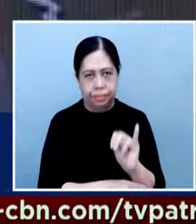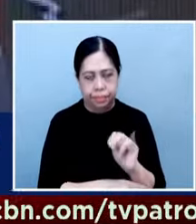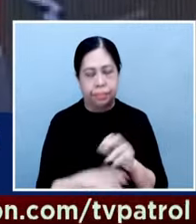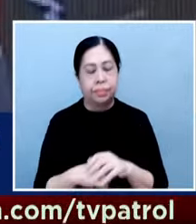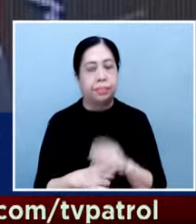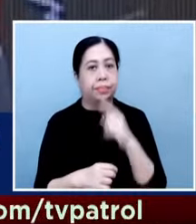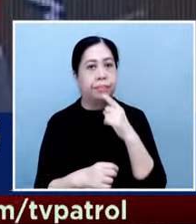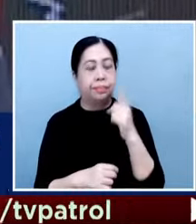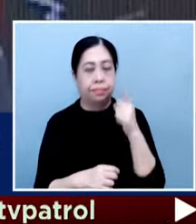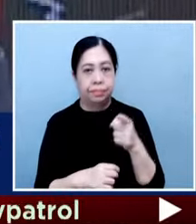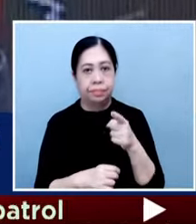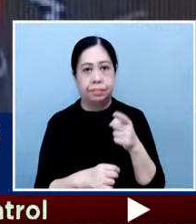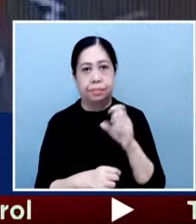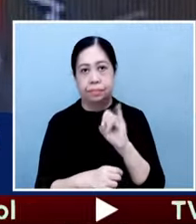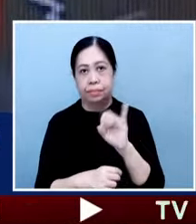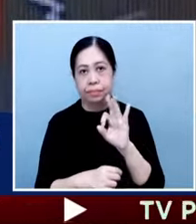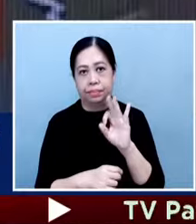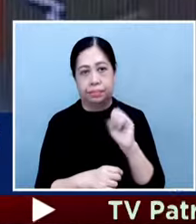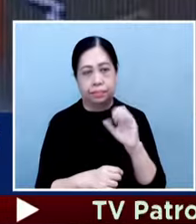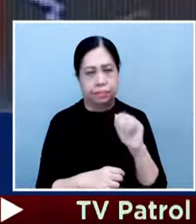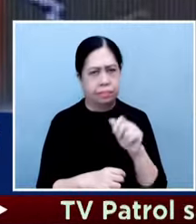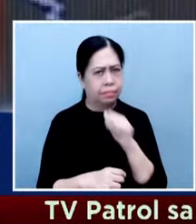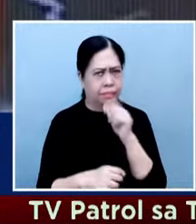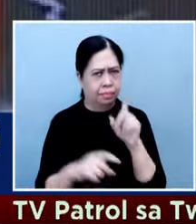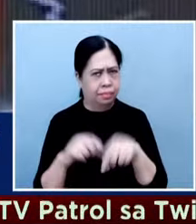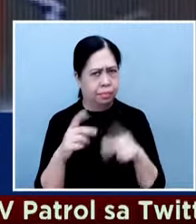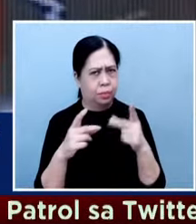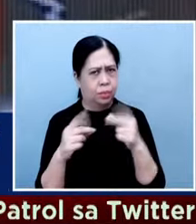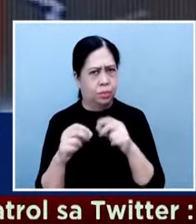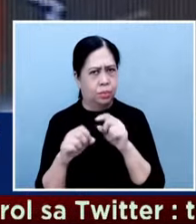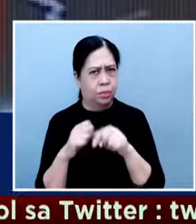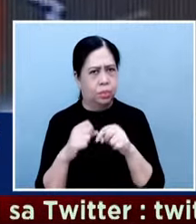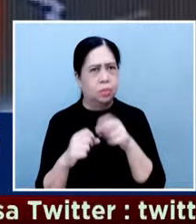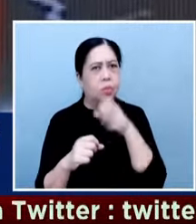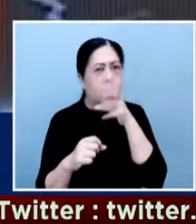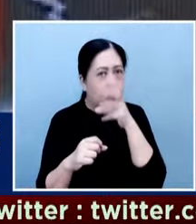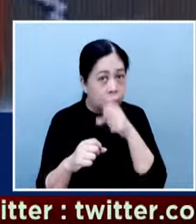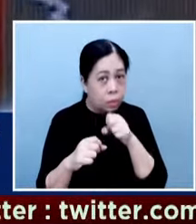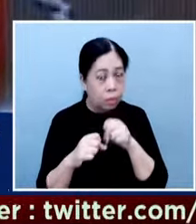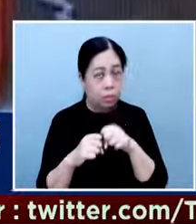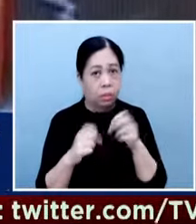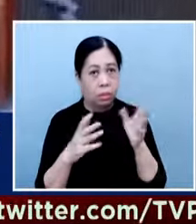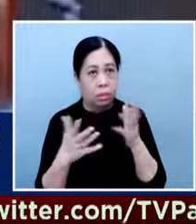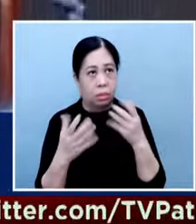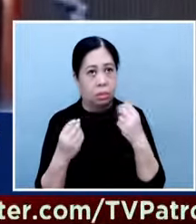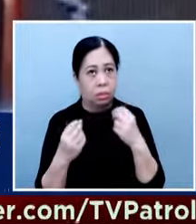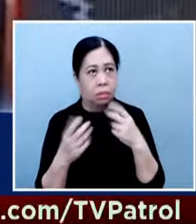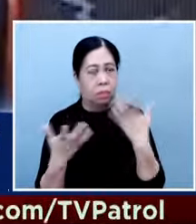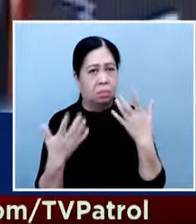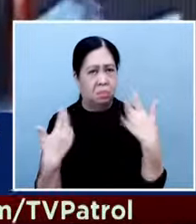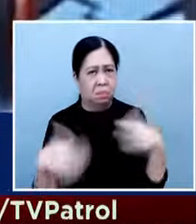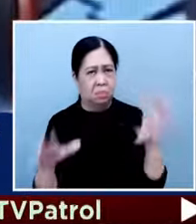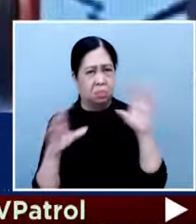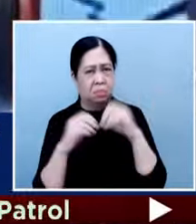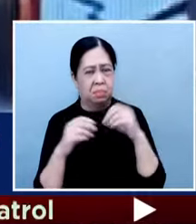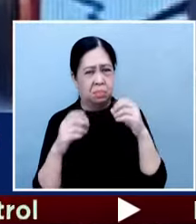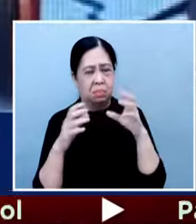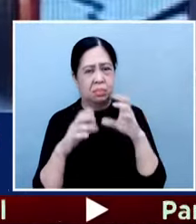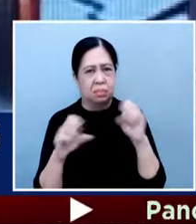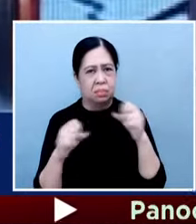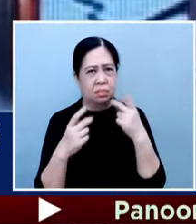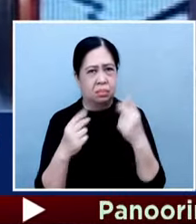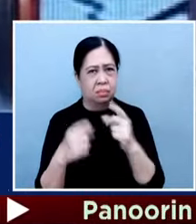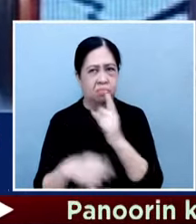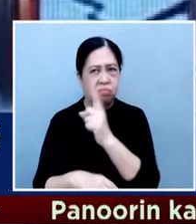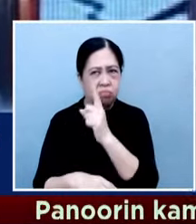pa ng piskal, hindi naman magagawa ni Duterte na may edad na at wala ng immunity sa batas na gumawa pa ng death